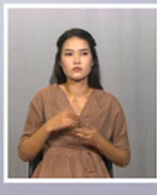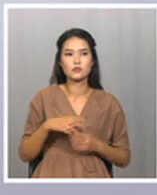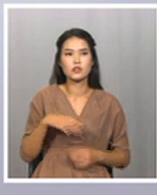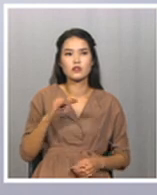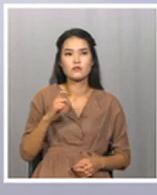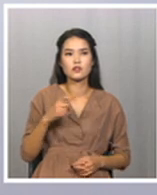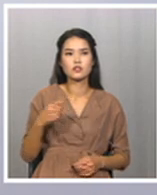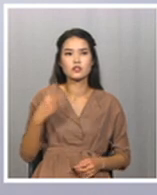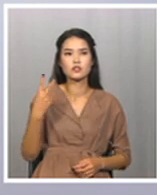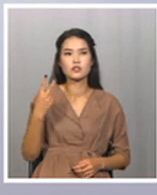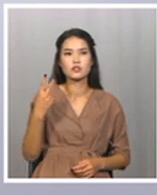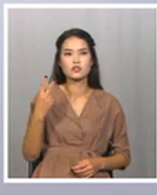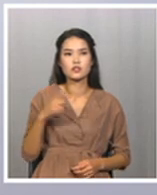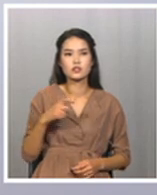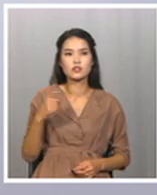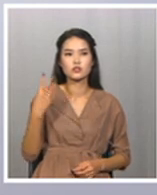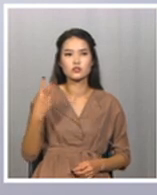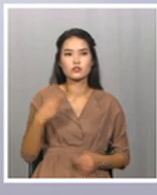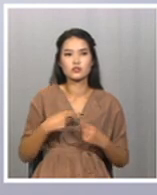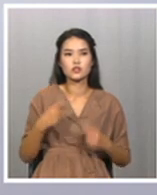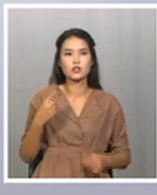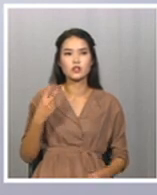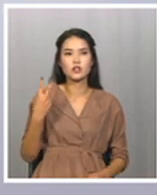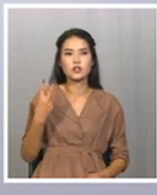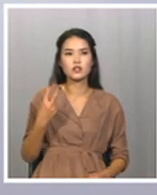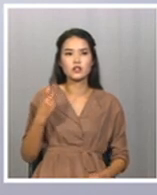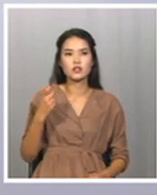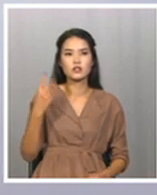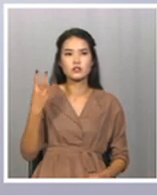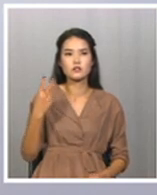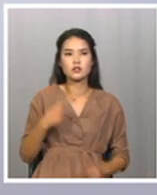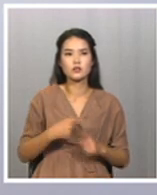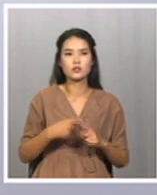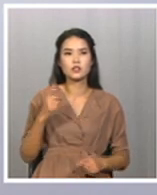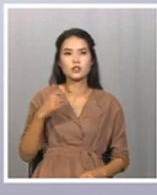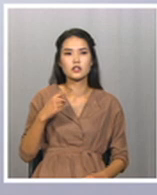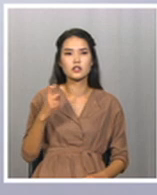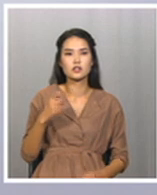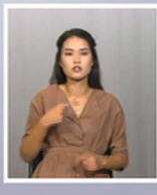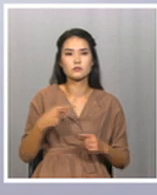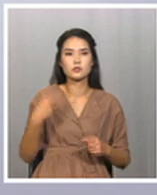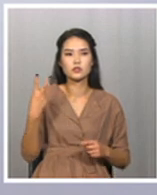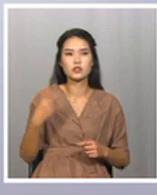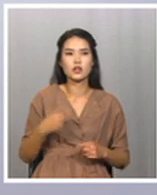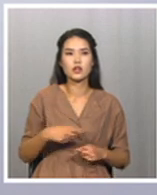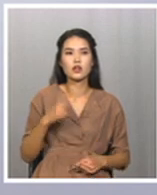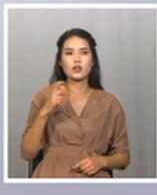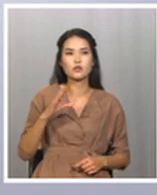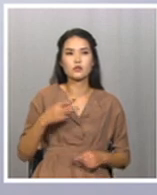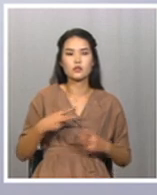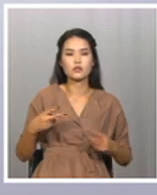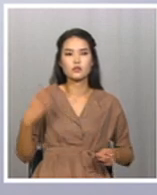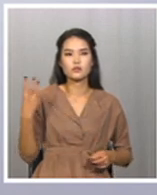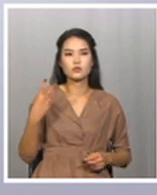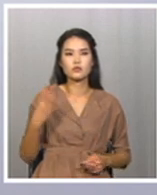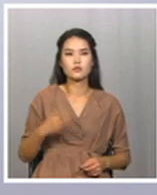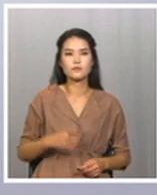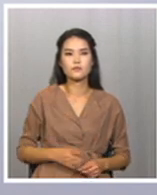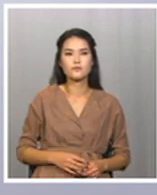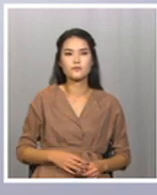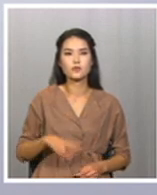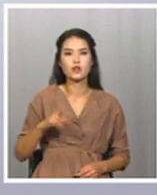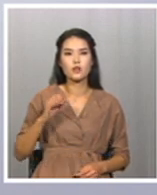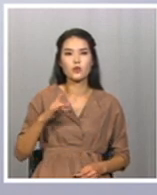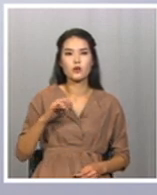тең болады? X куб минус 2x квадрат қосылған x минус 2, x0 тең 3-ке. Алгоритмнің